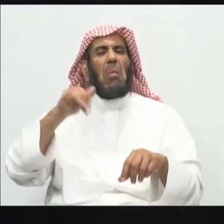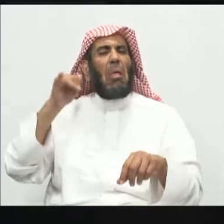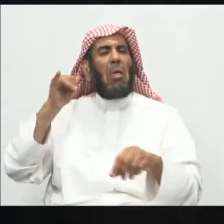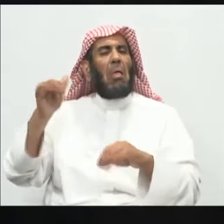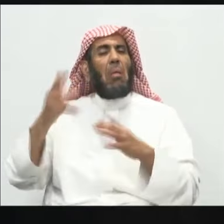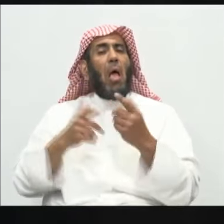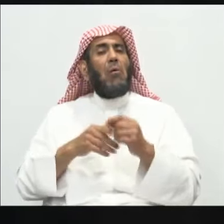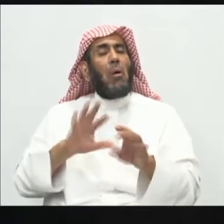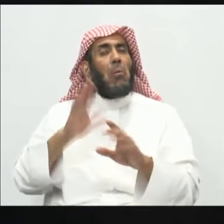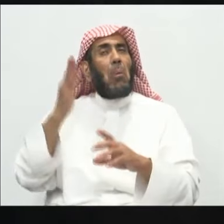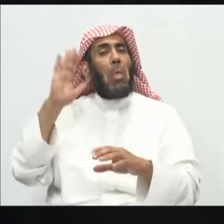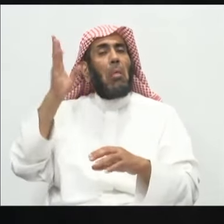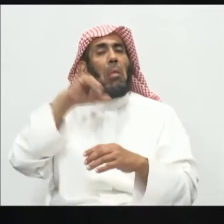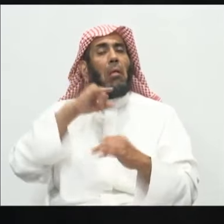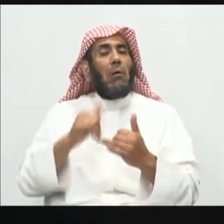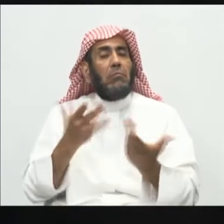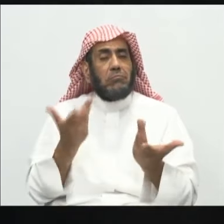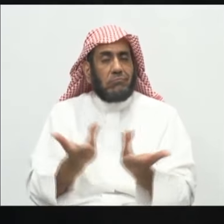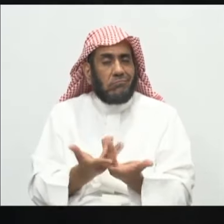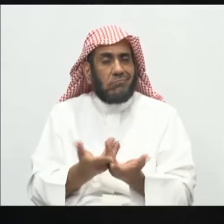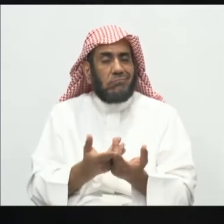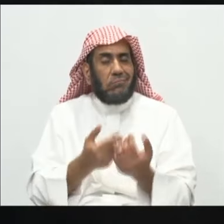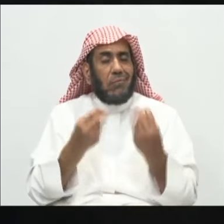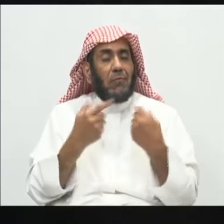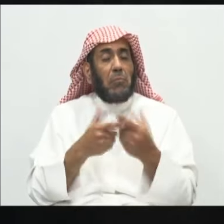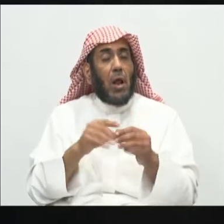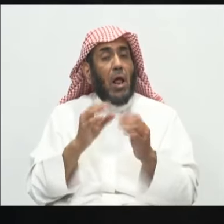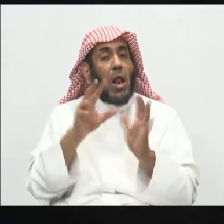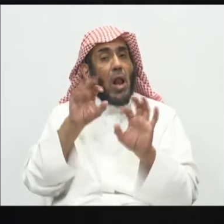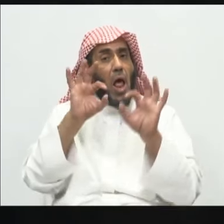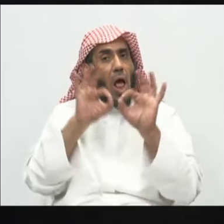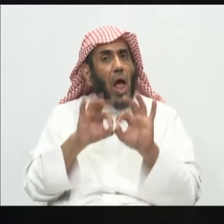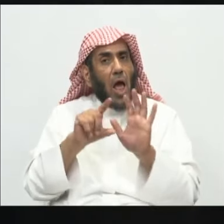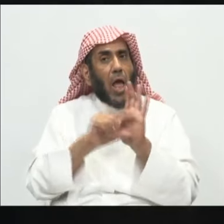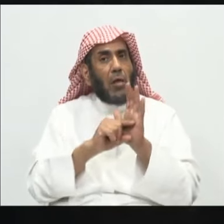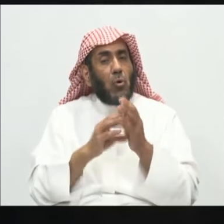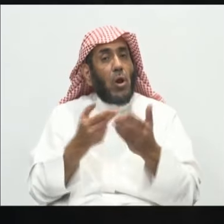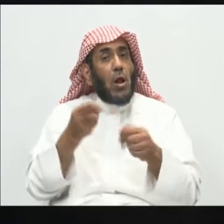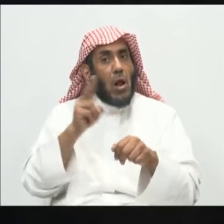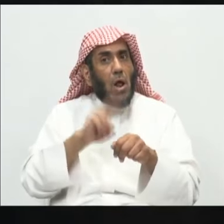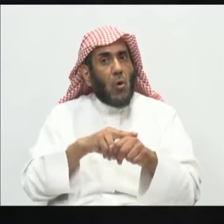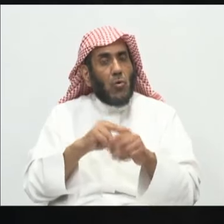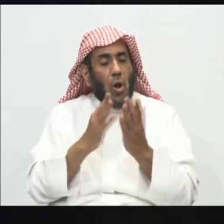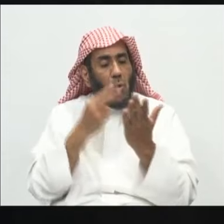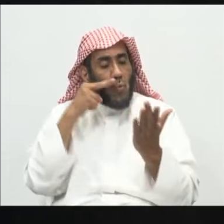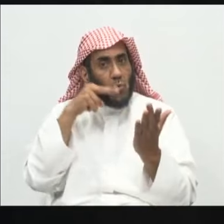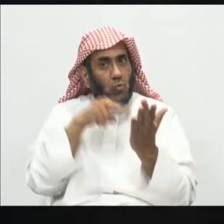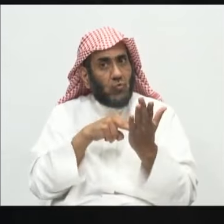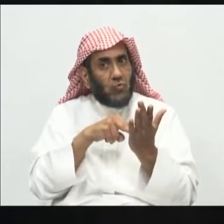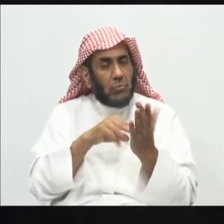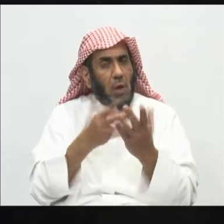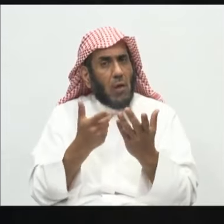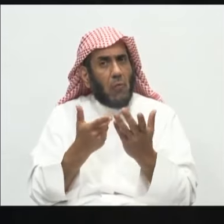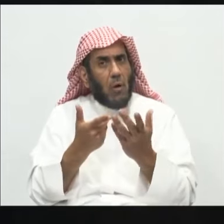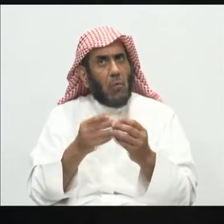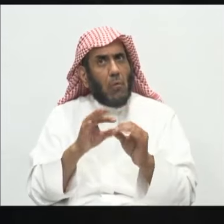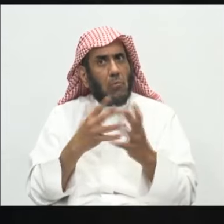ايضا من خلال ايات يعني الان الاجابه هنا من خلال الايات بامكانك ايضا العوده للايات والاجابه كيف